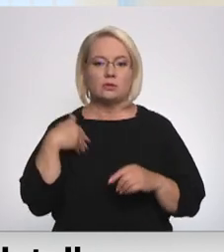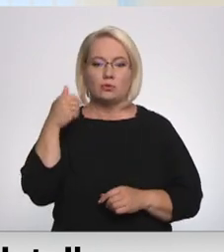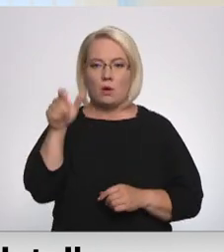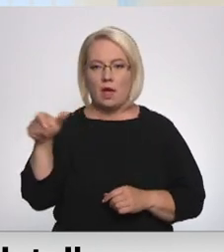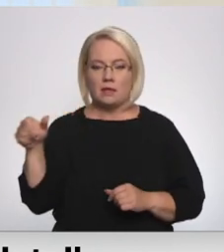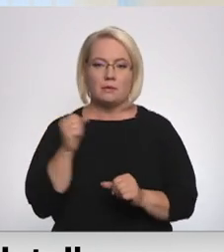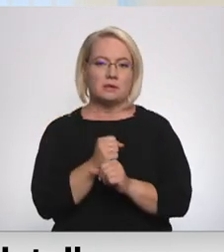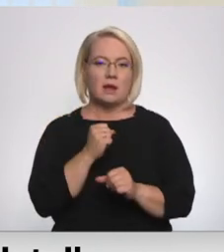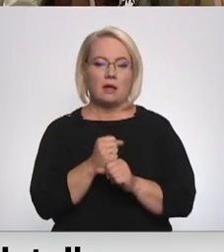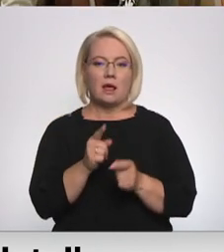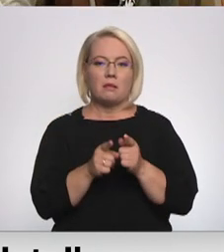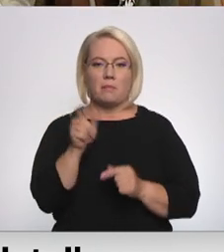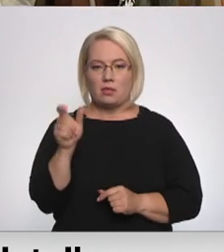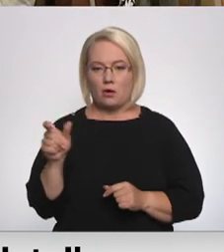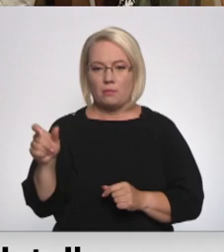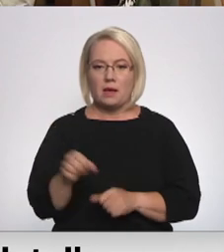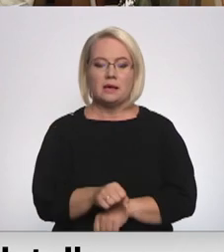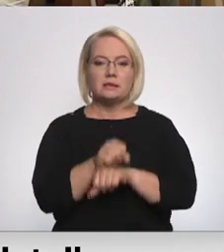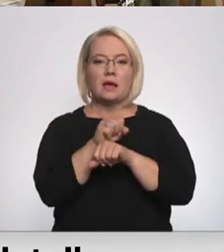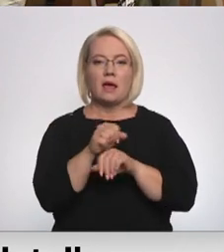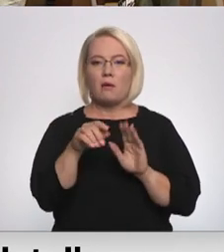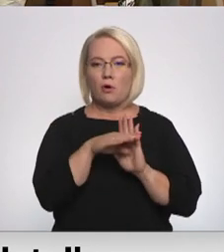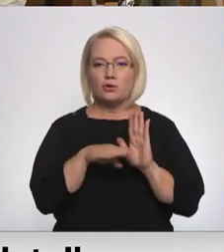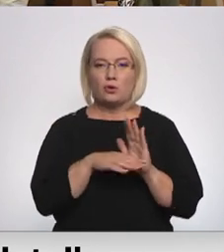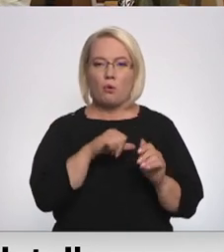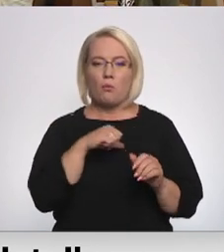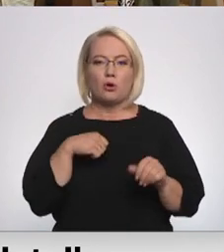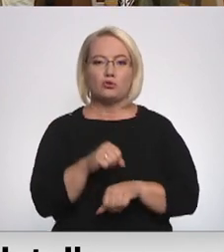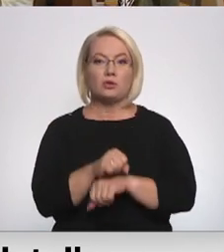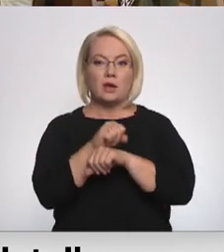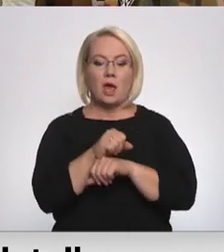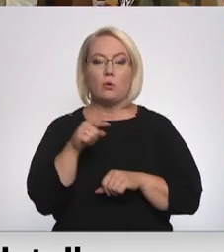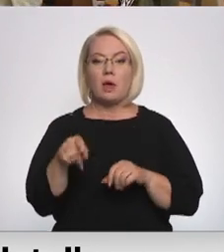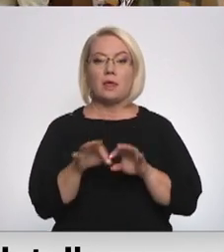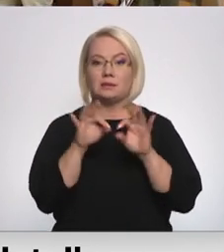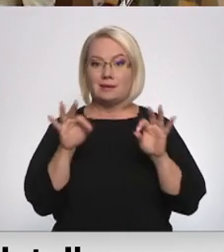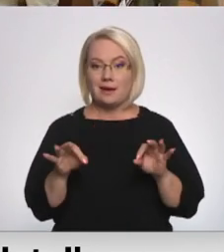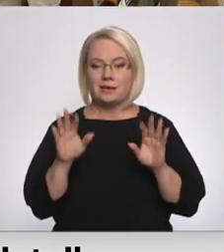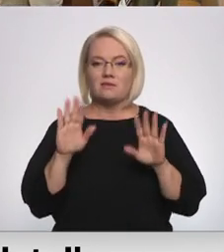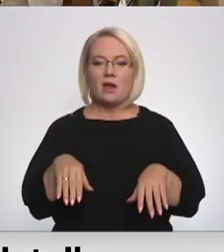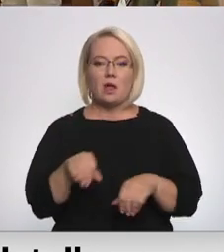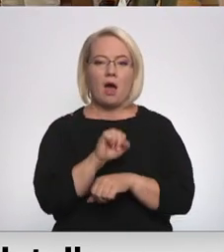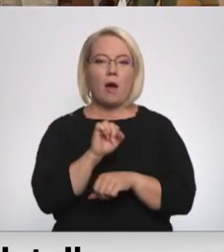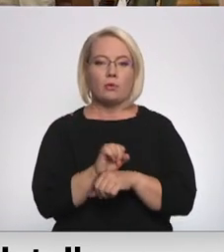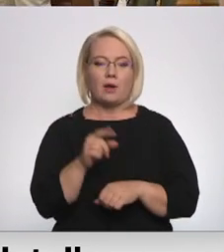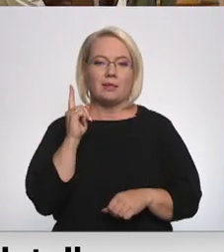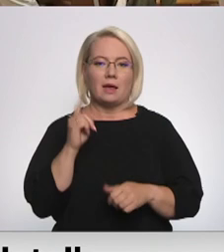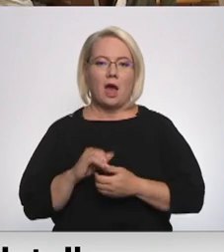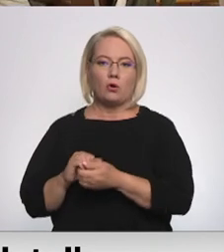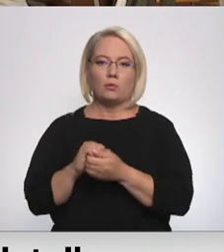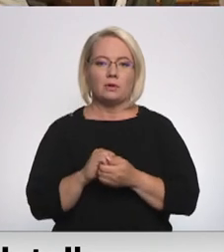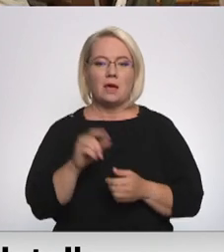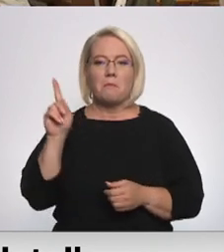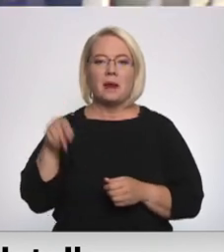skolēniem, strādāt pedagogiem. Streika procedūru un pašu streiku, ja tas sāksies, varēšot apturēt tikai arotbiedrības